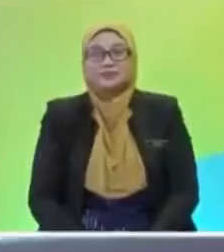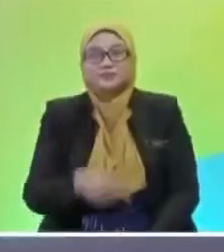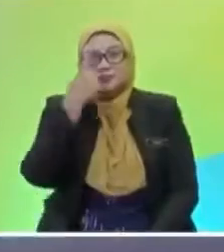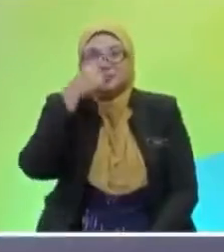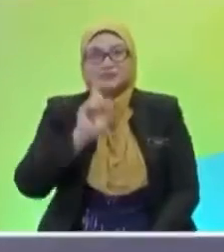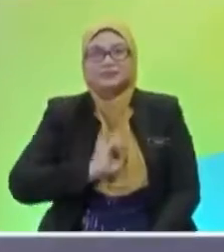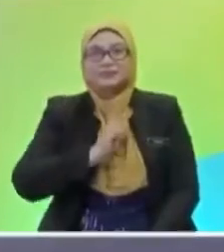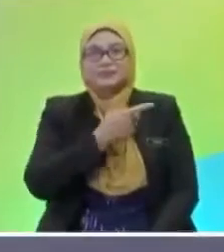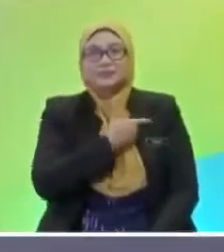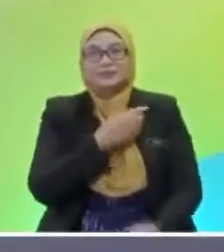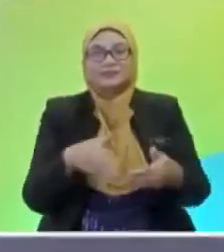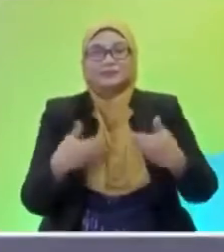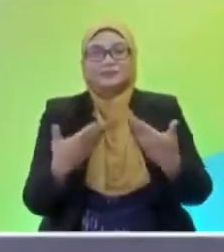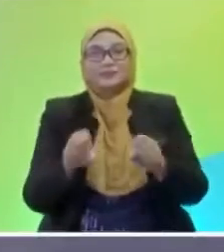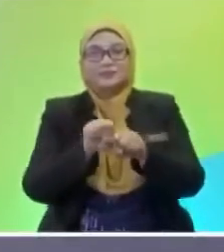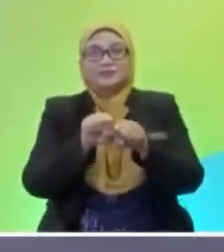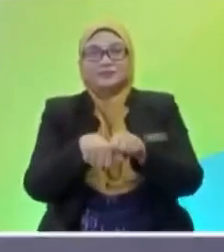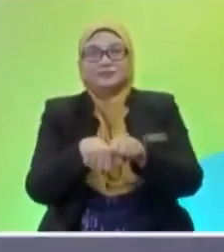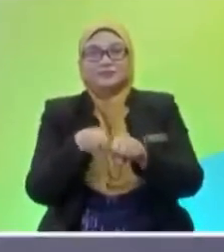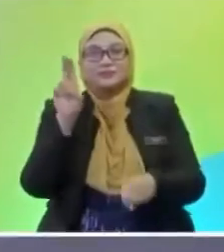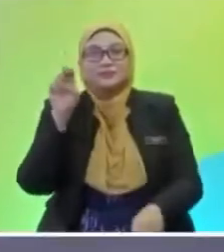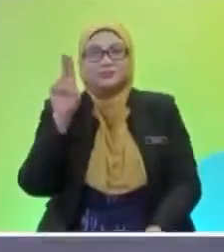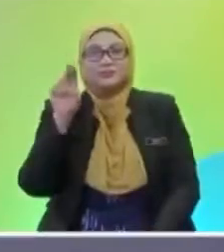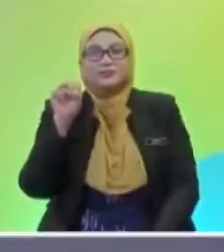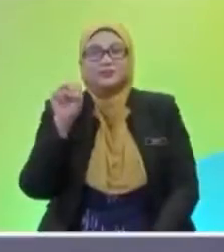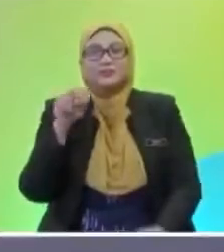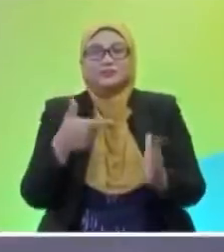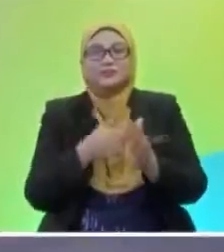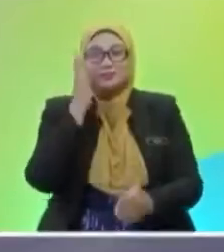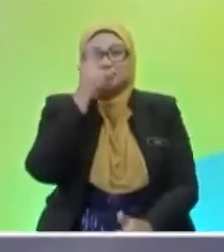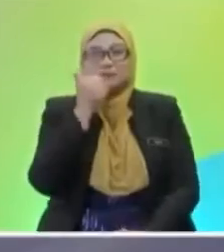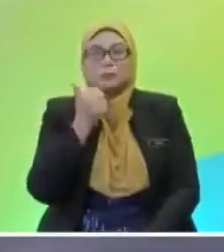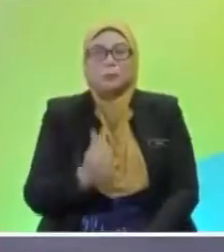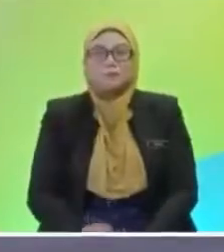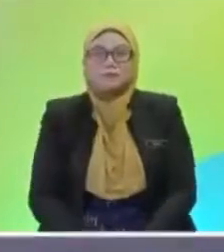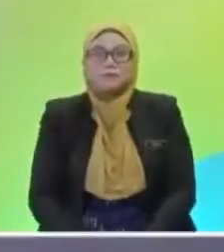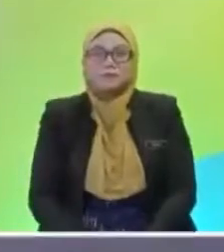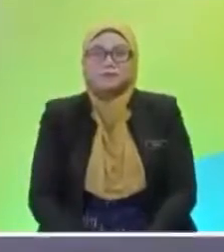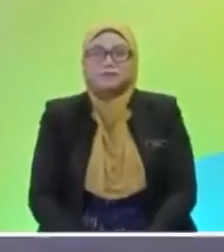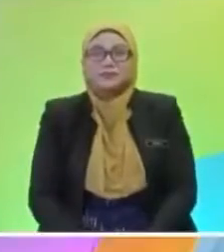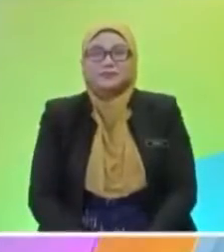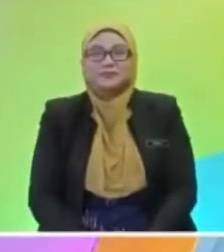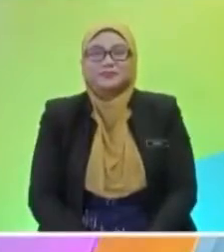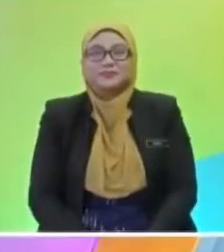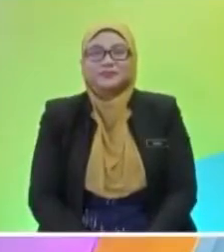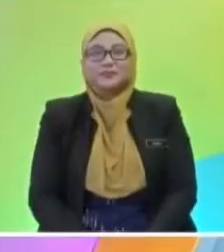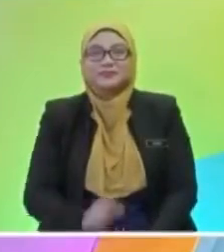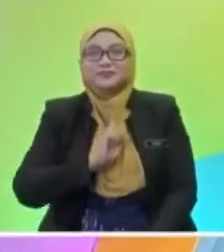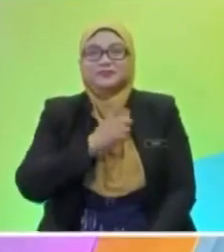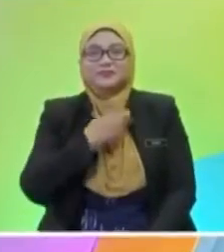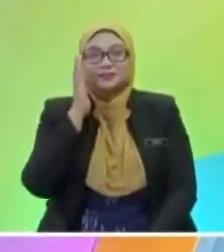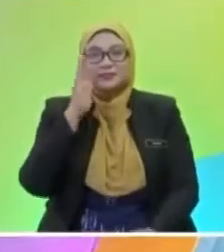kita bagi supaya pemasangan kita ni lebih cantik. Okey. Okey. Kita akan